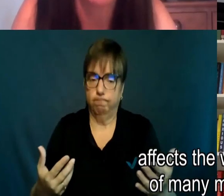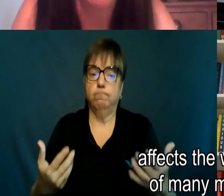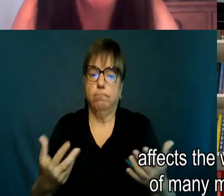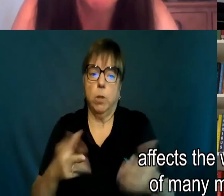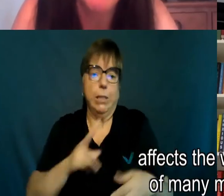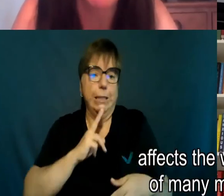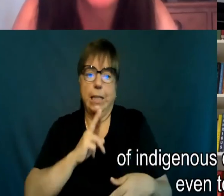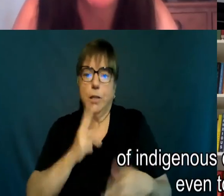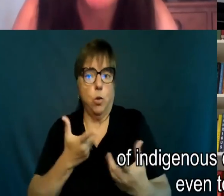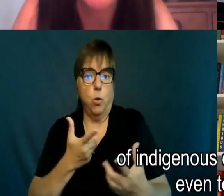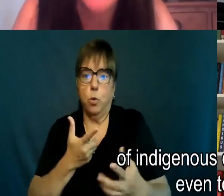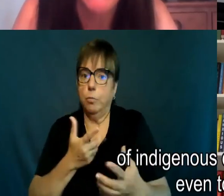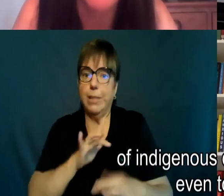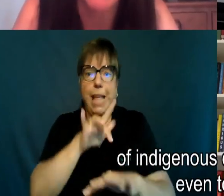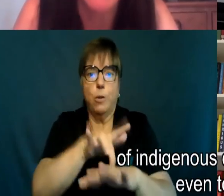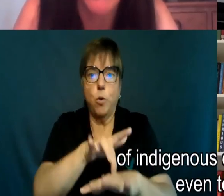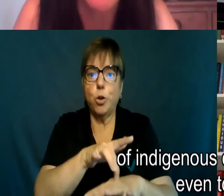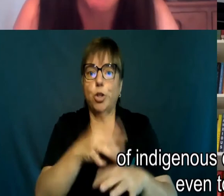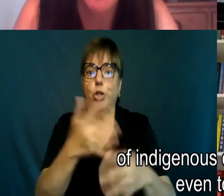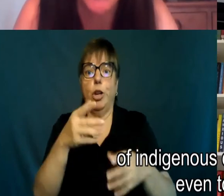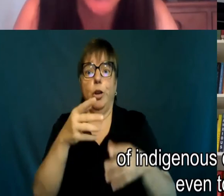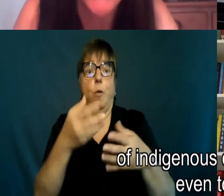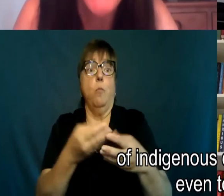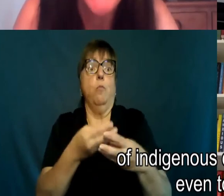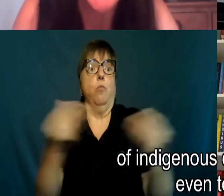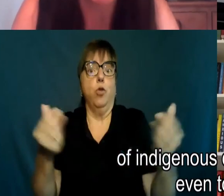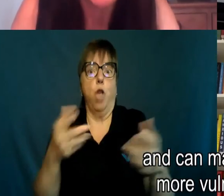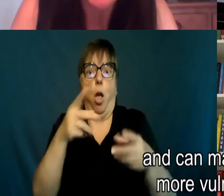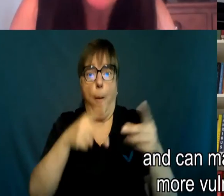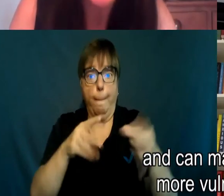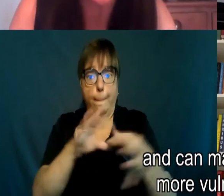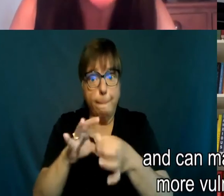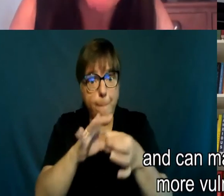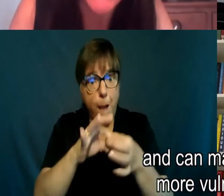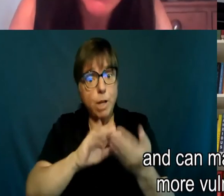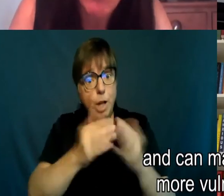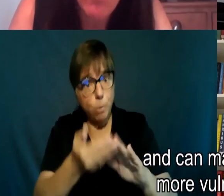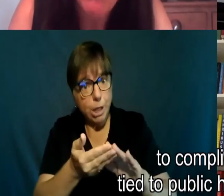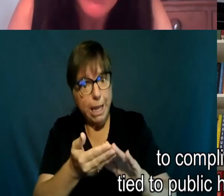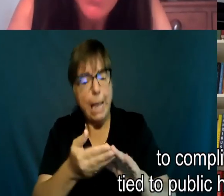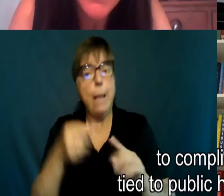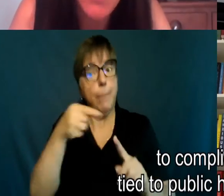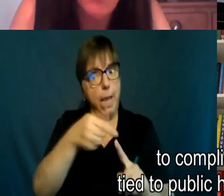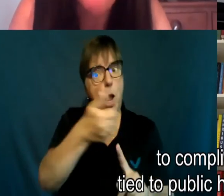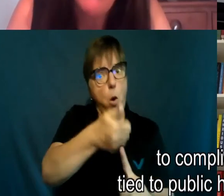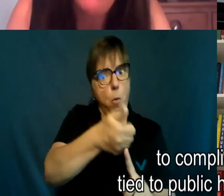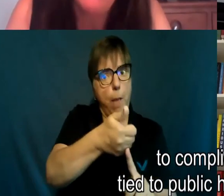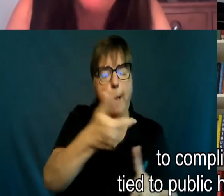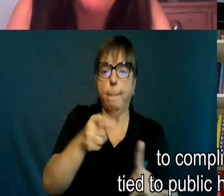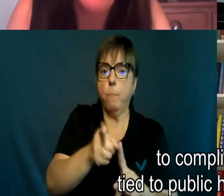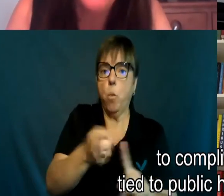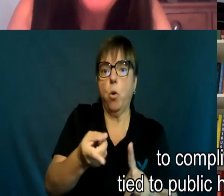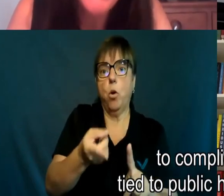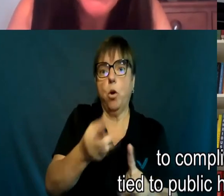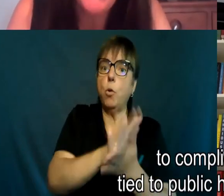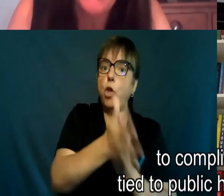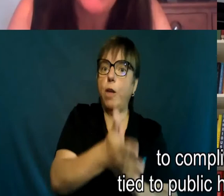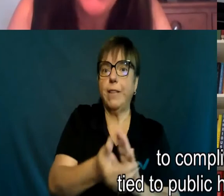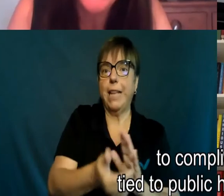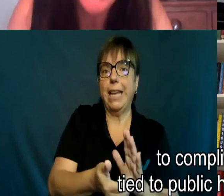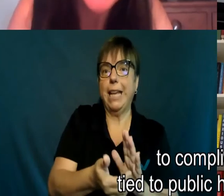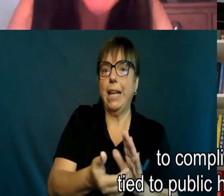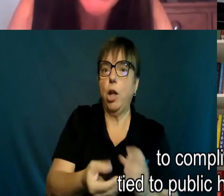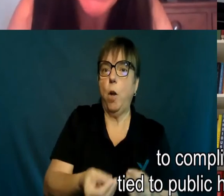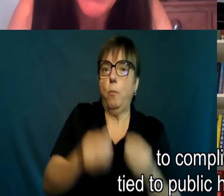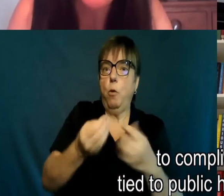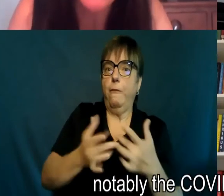de nombreux membres des communautés autochtones aujourd'hui, et peuvent les rendre plus susceptibles aux complications liées